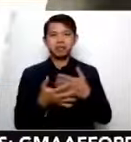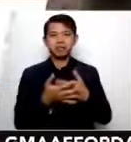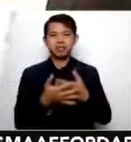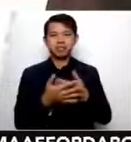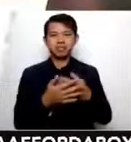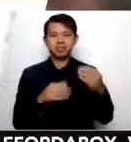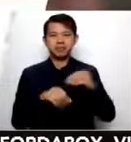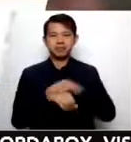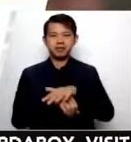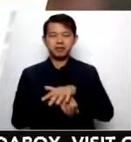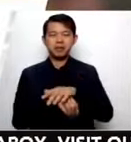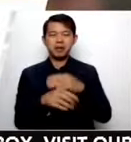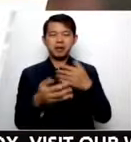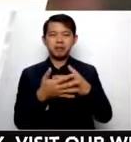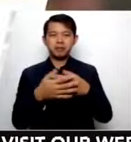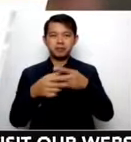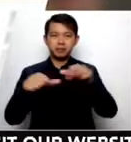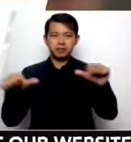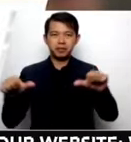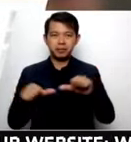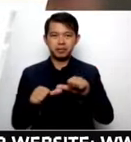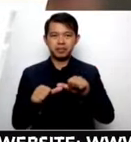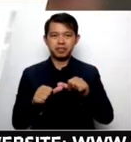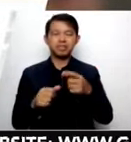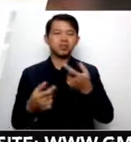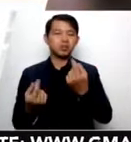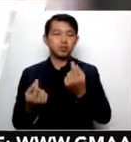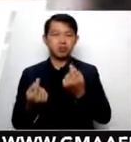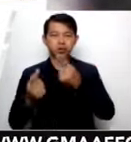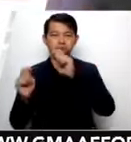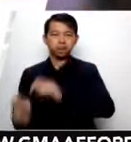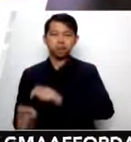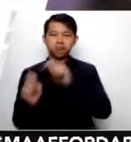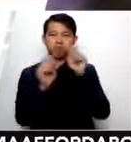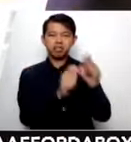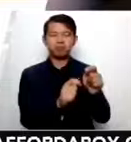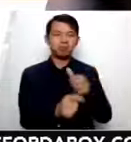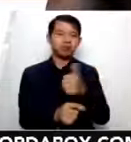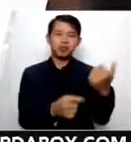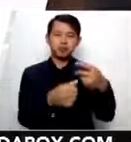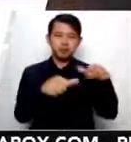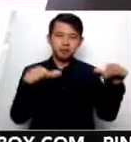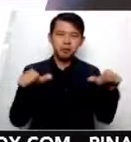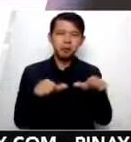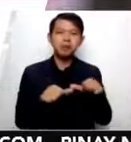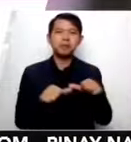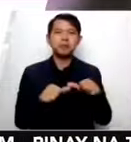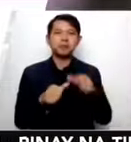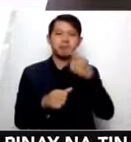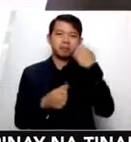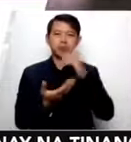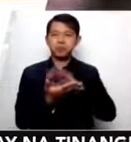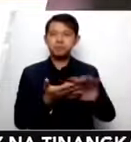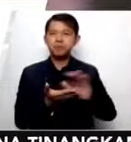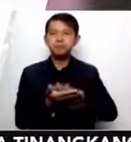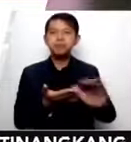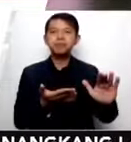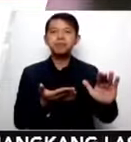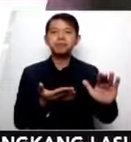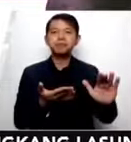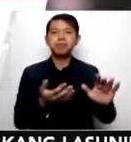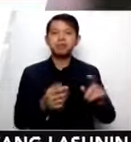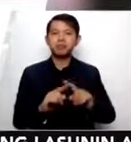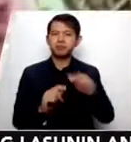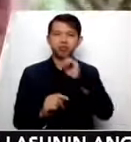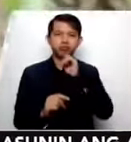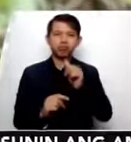na, i-transfer na ito sa ibang area. Moto, ikuha na mo siya ma'am, i-transfer na mo siya after wala kabot itong half hour ma'am,